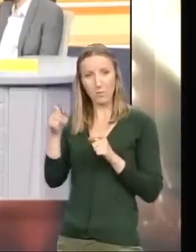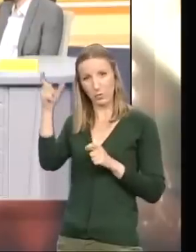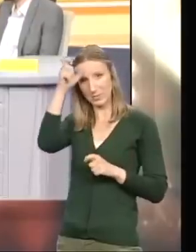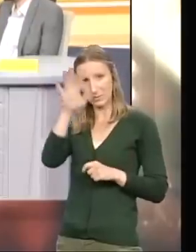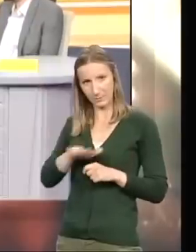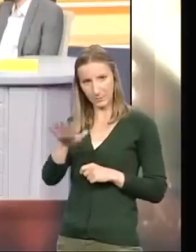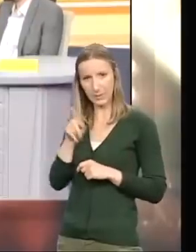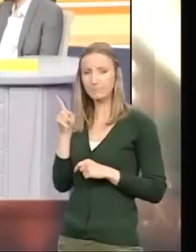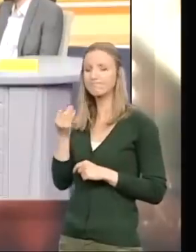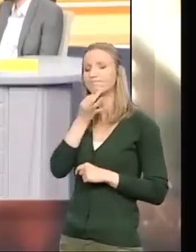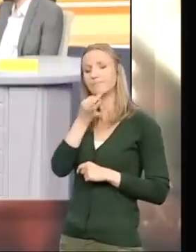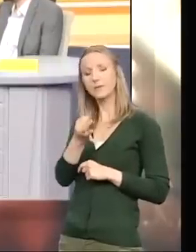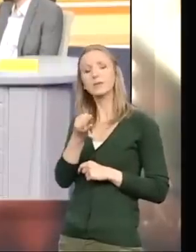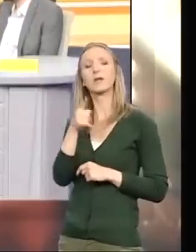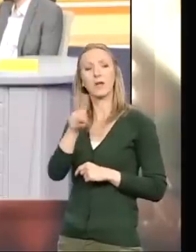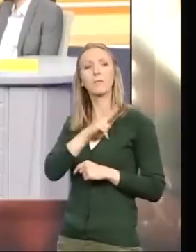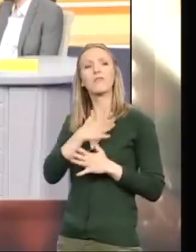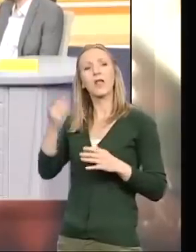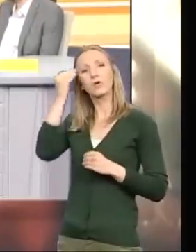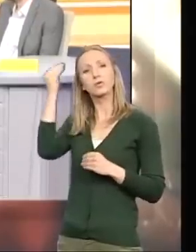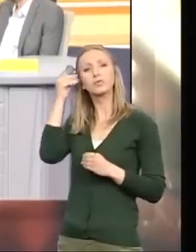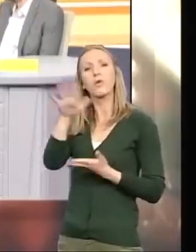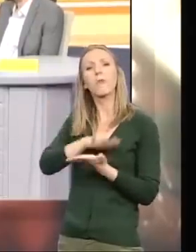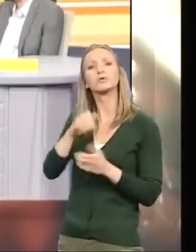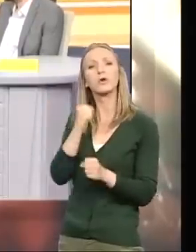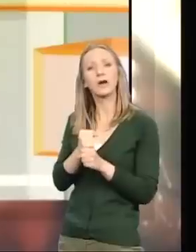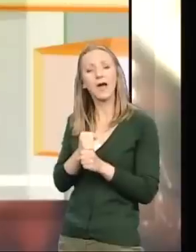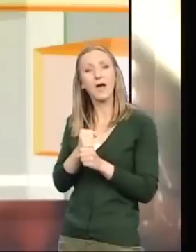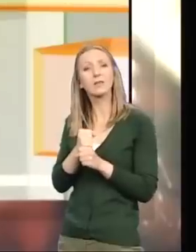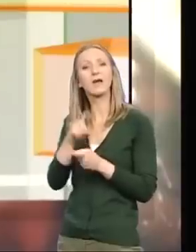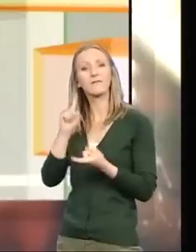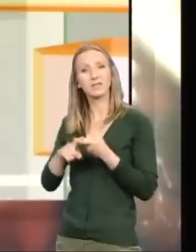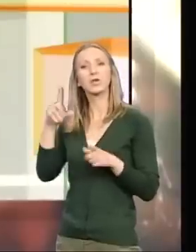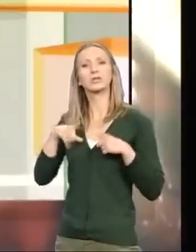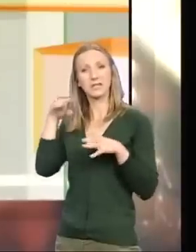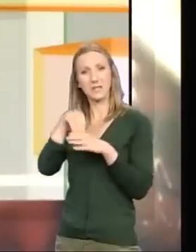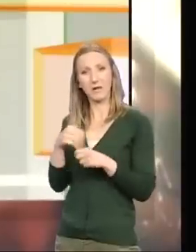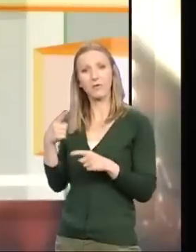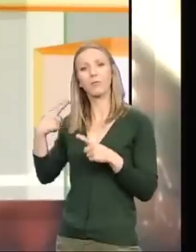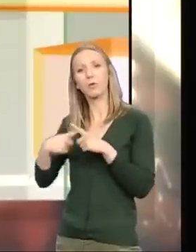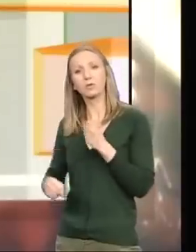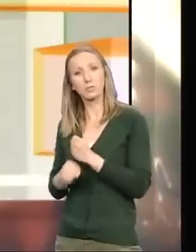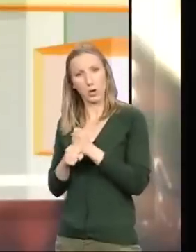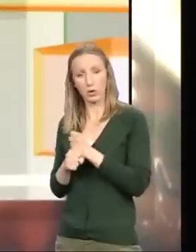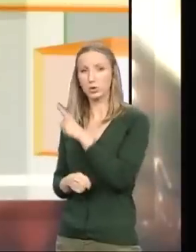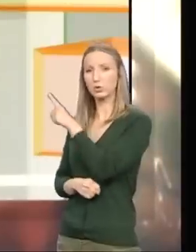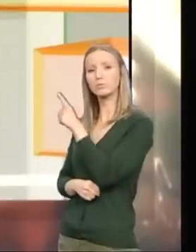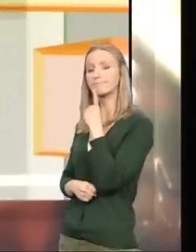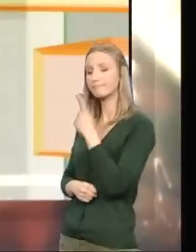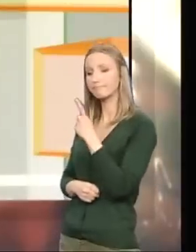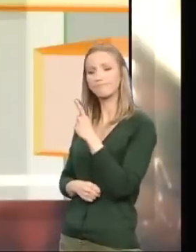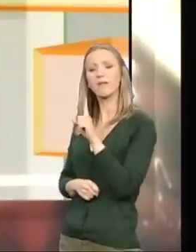polju rada servisa za stanovanje uz podršku. Da, i ne samo tog servisa, nego uopšte generalno svih